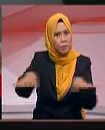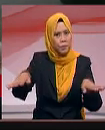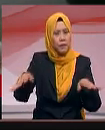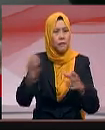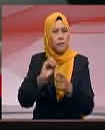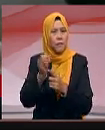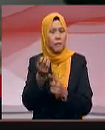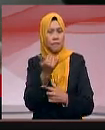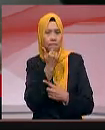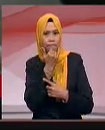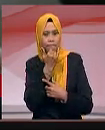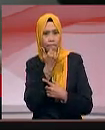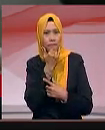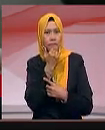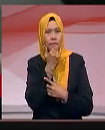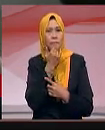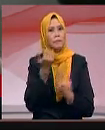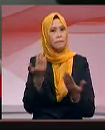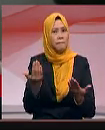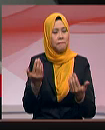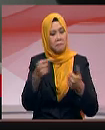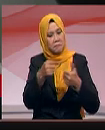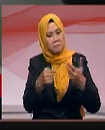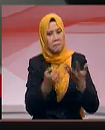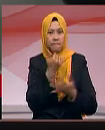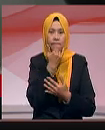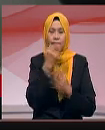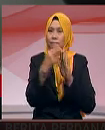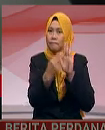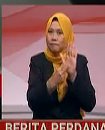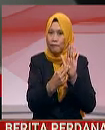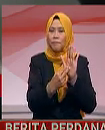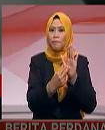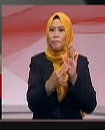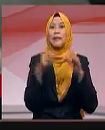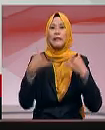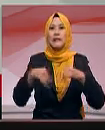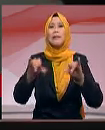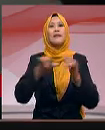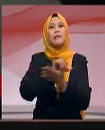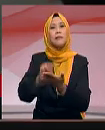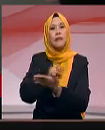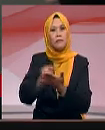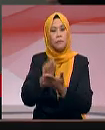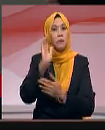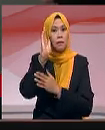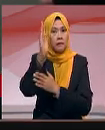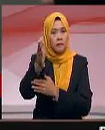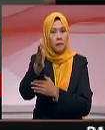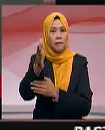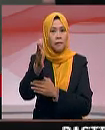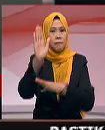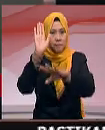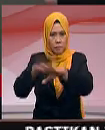salah laku saat kesalahan dari segi aku juga undang-undang tuh dalam sistem data akan dipanggil untuk